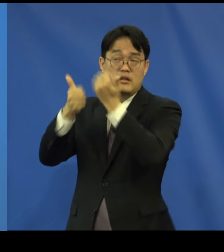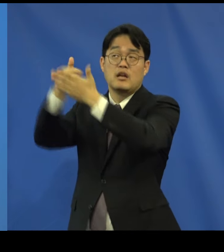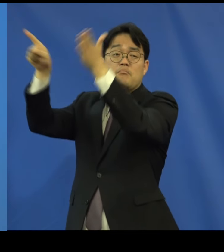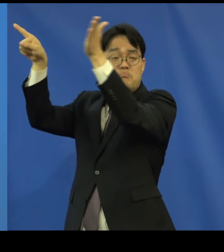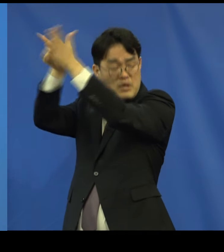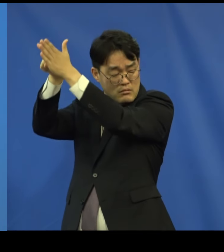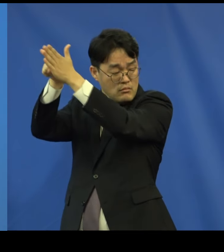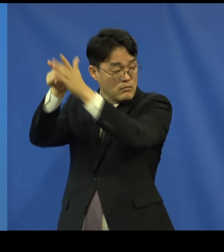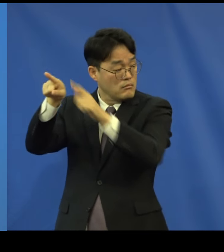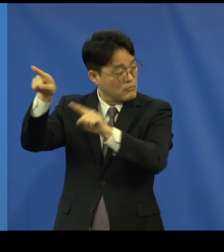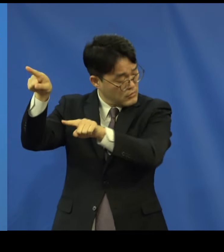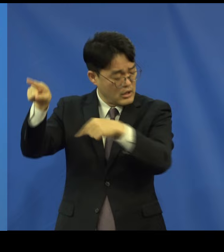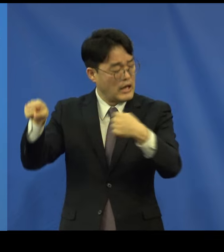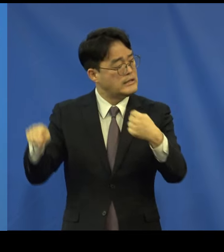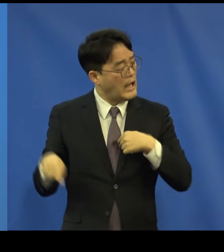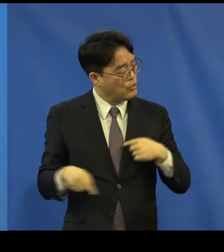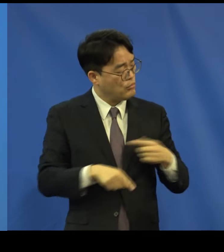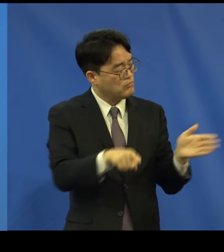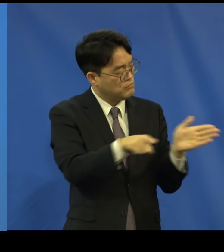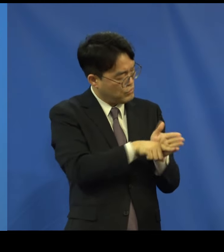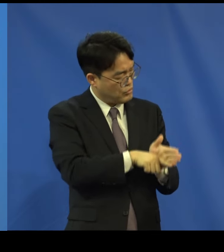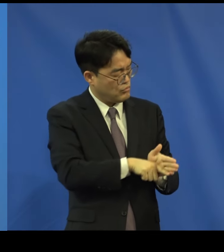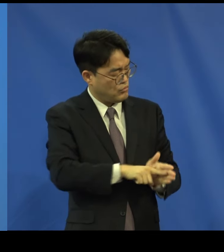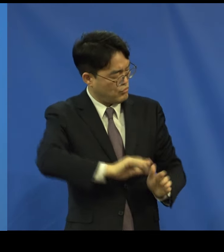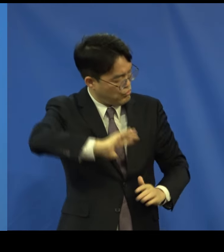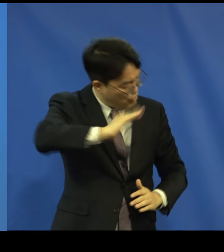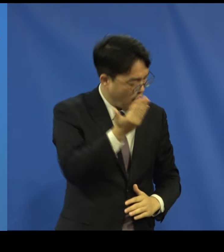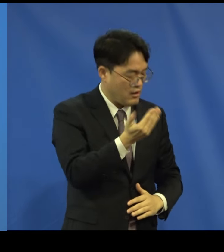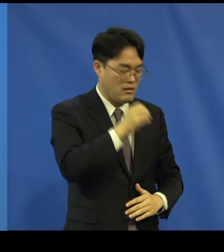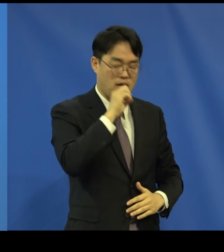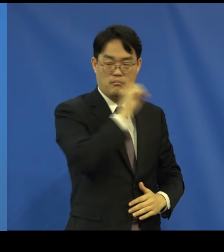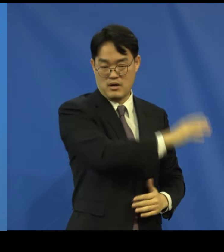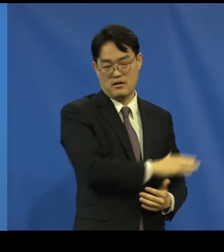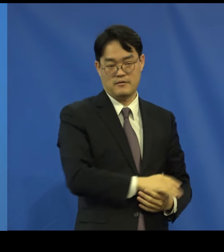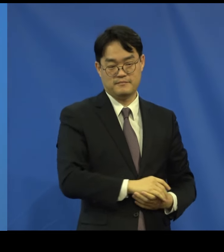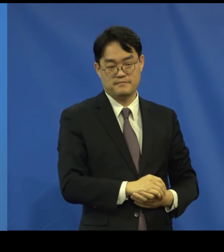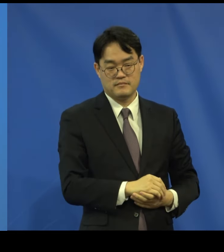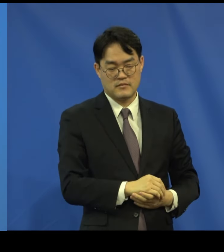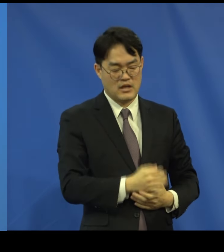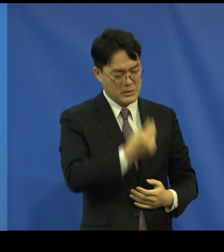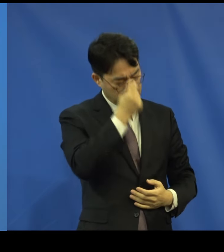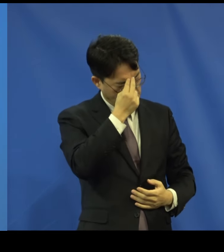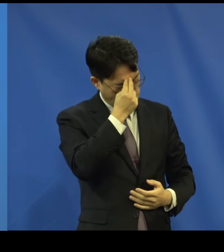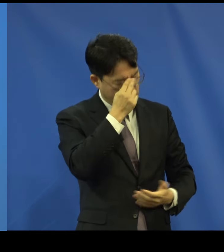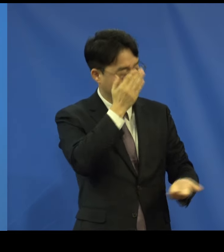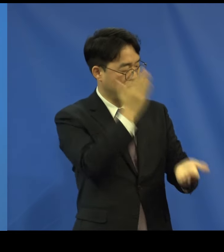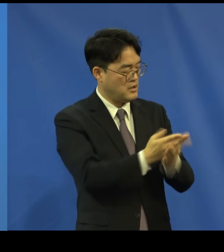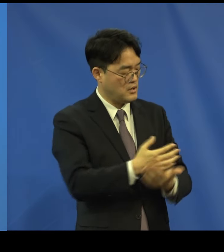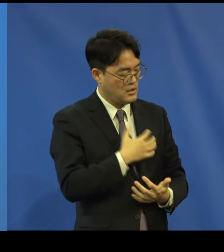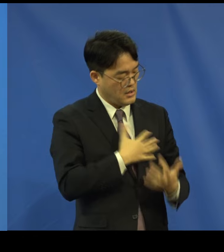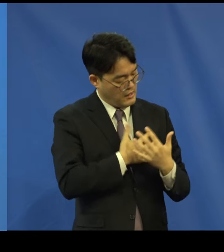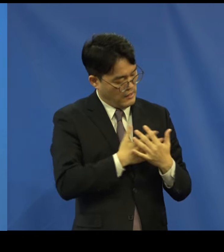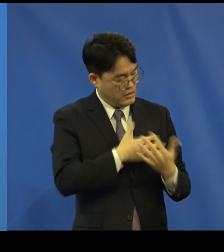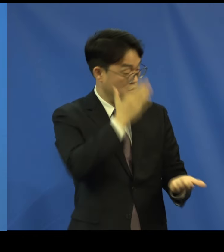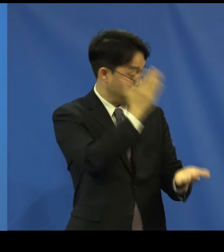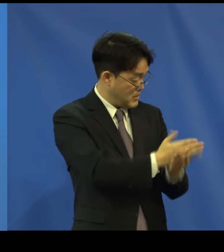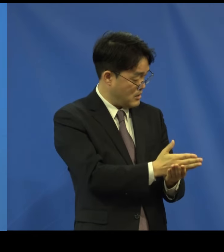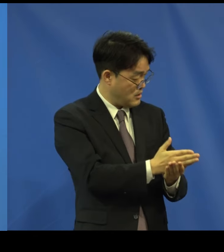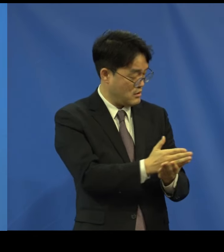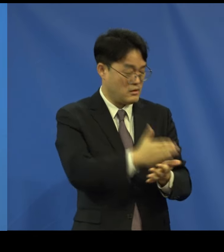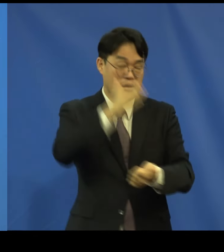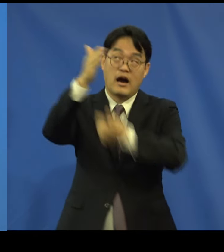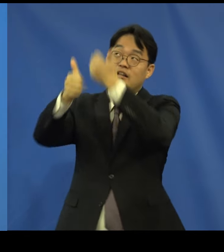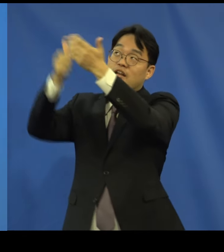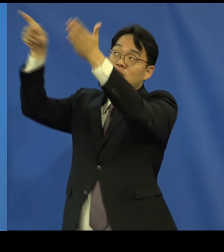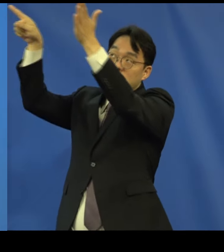하나님과 예수님을 동일선상에 놓고 지금 말씀하는 겁니다. 근심하지 마라. 나를 믿고 하나님을 믿으니 또 나를 믿어라. 이